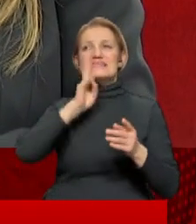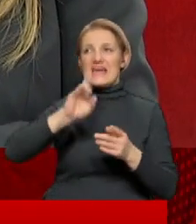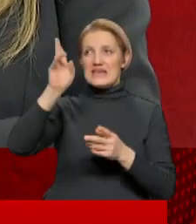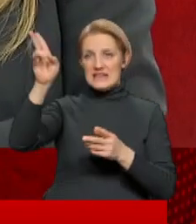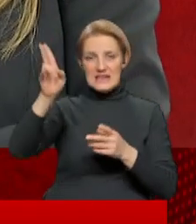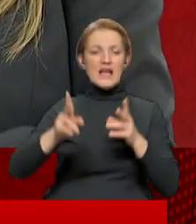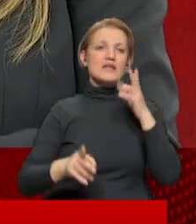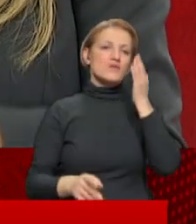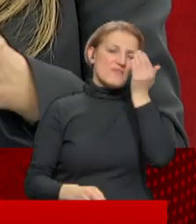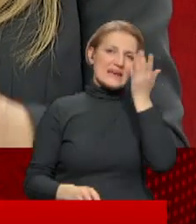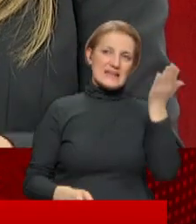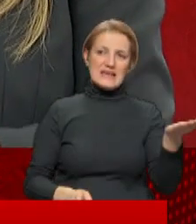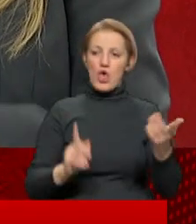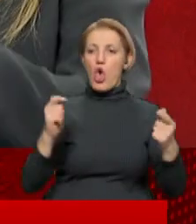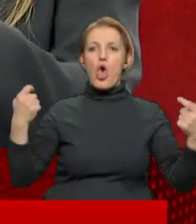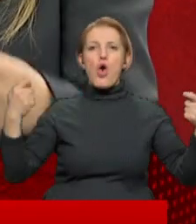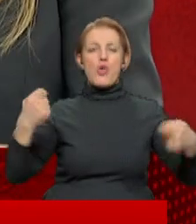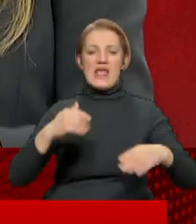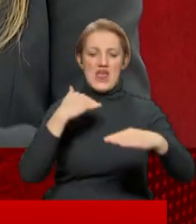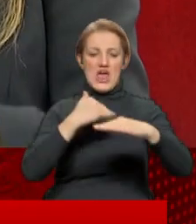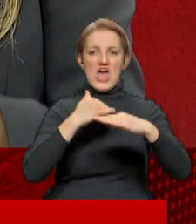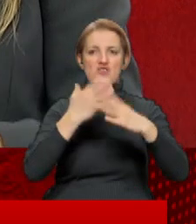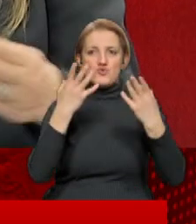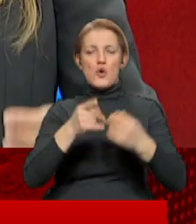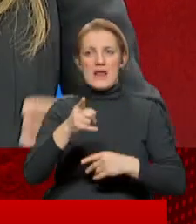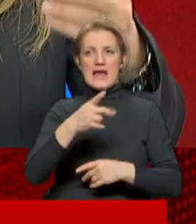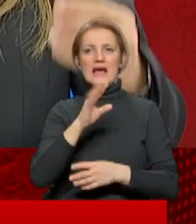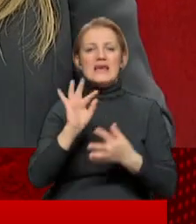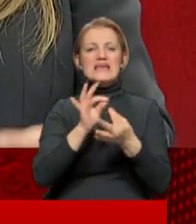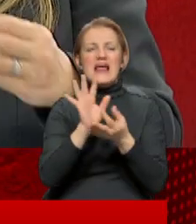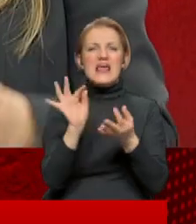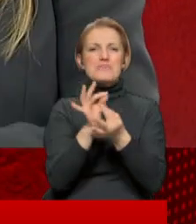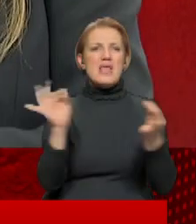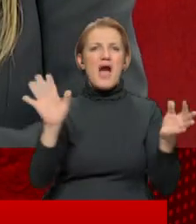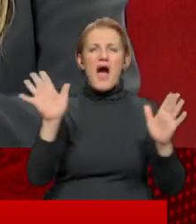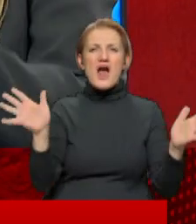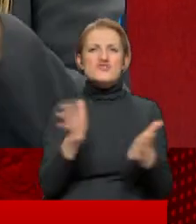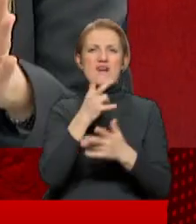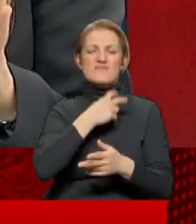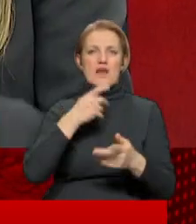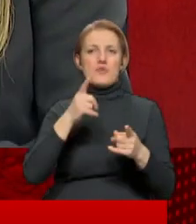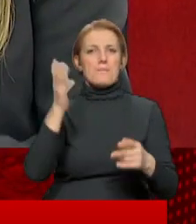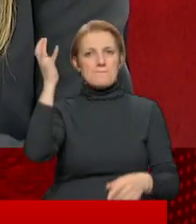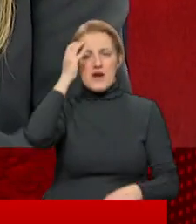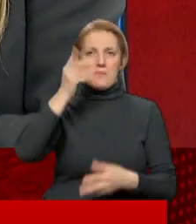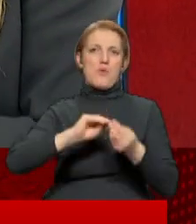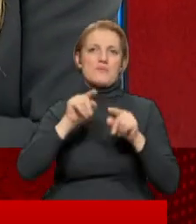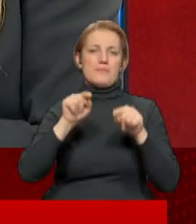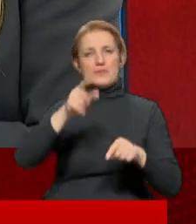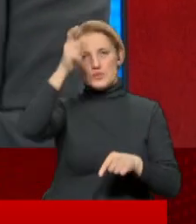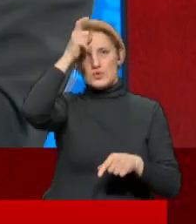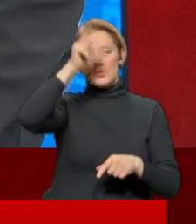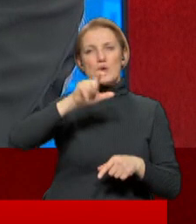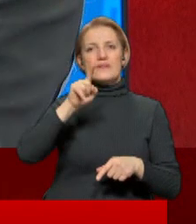zenginin de en yoksulun da ödediği, eşit oranda ödediği vergi. İğneden ipliğe her şeyi ödediğimiz. Bir kere bu başlı başına bir sorun ve